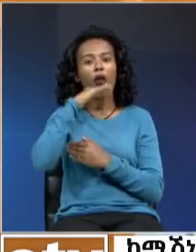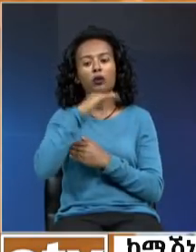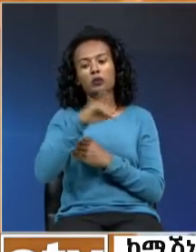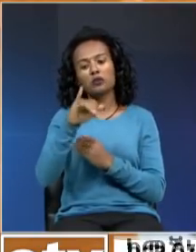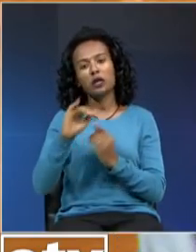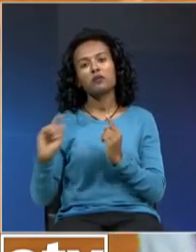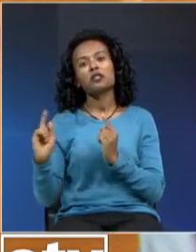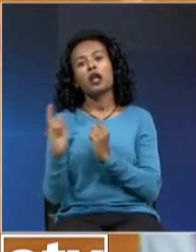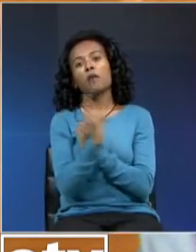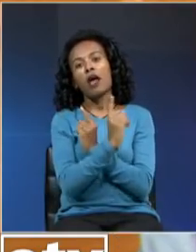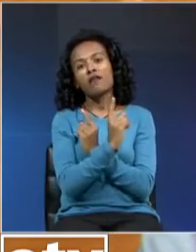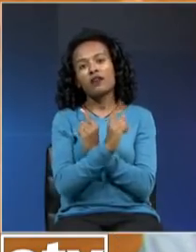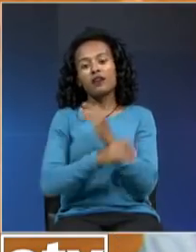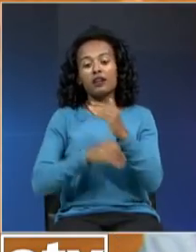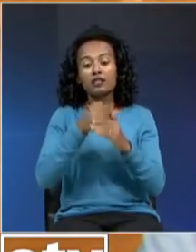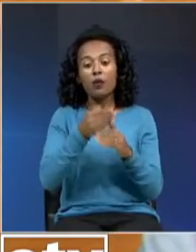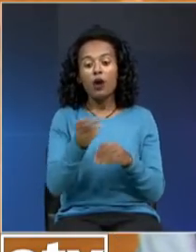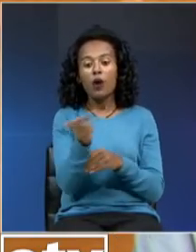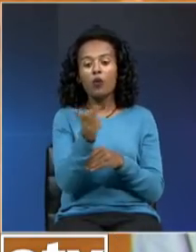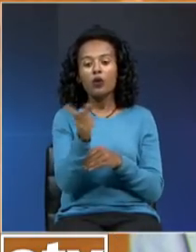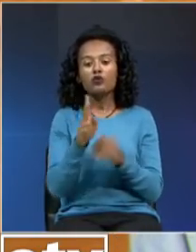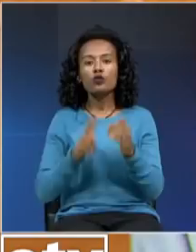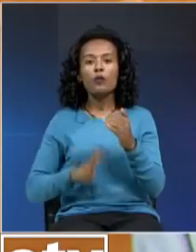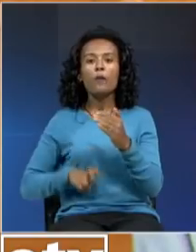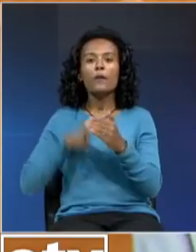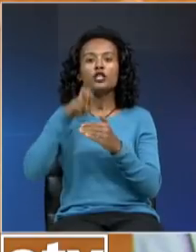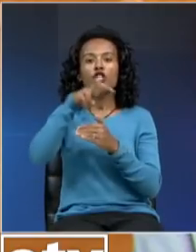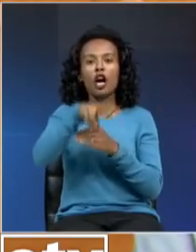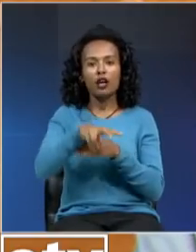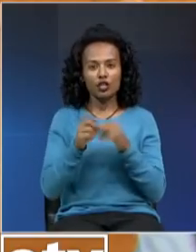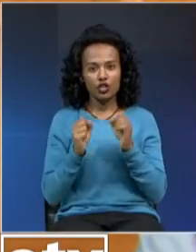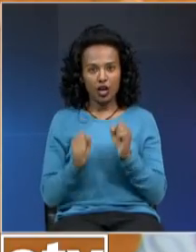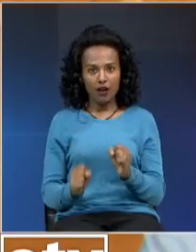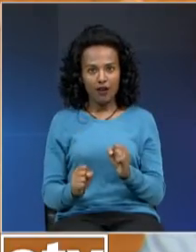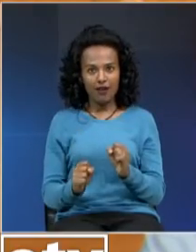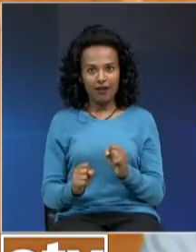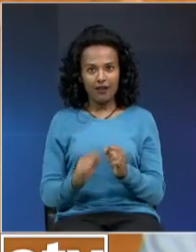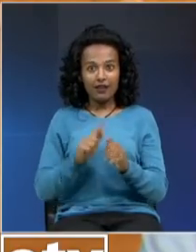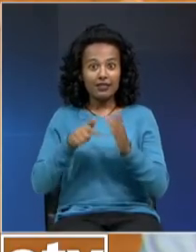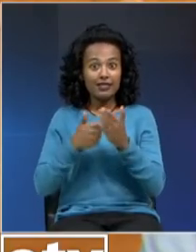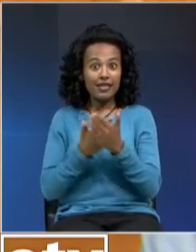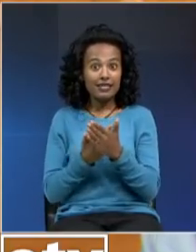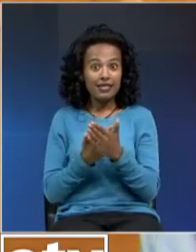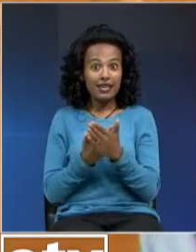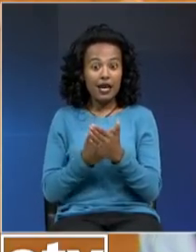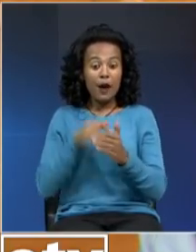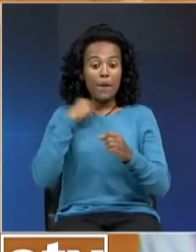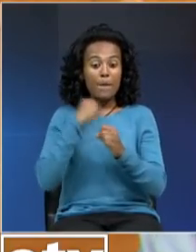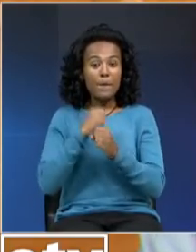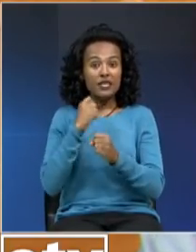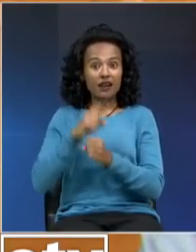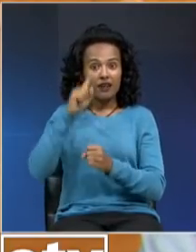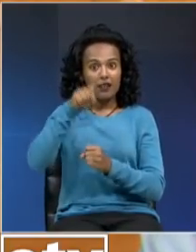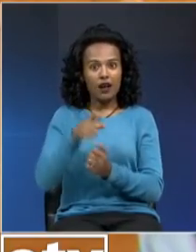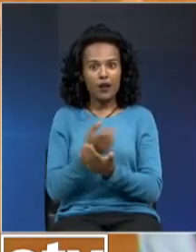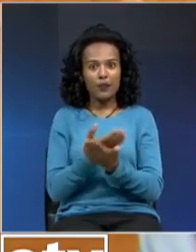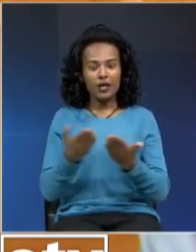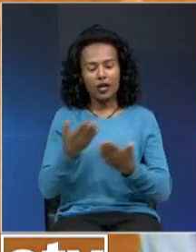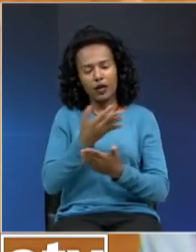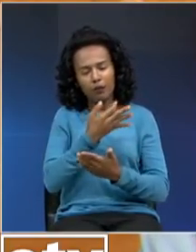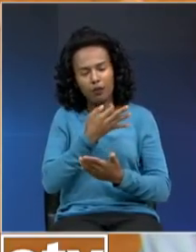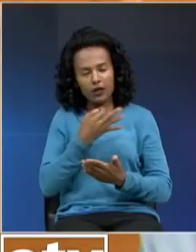ስለሚያልፍ ከዛ በኋላ ሁለቱንም መሻገር ይቻላል። ስለዚህ የመስራት ያለብን ነገር